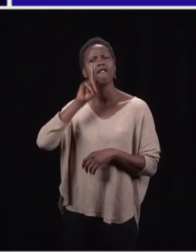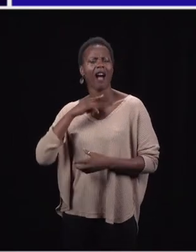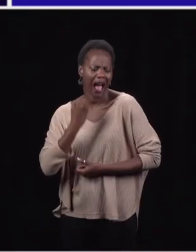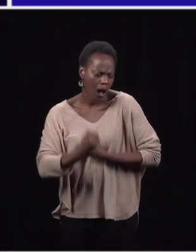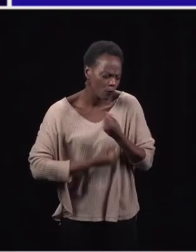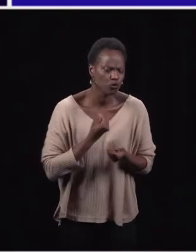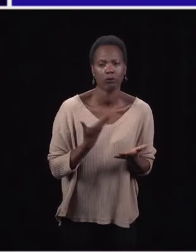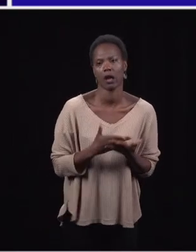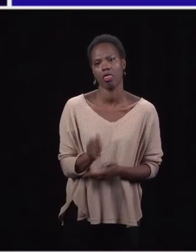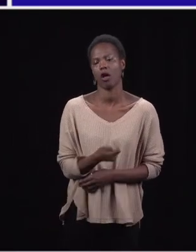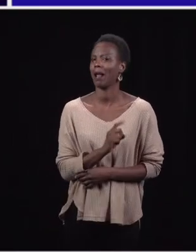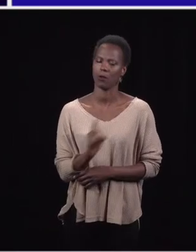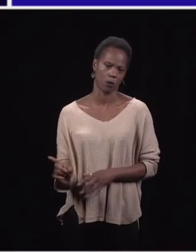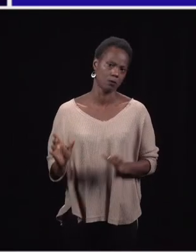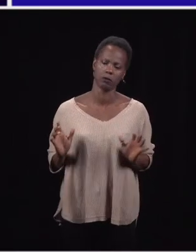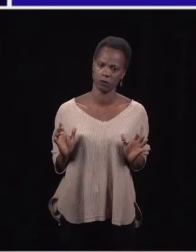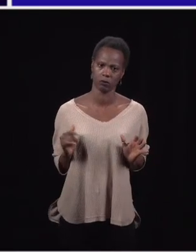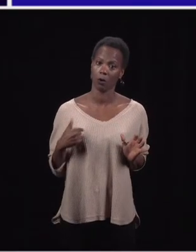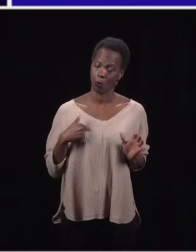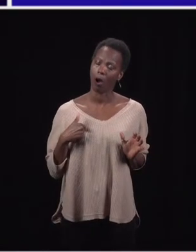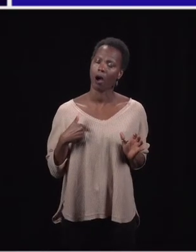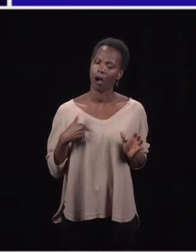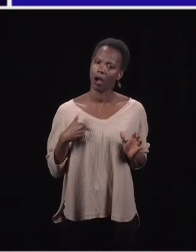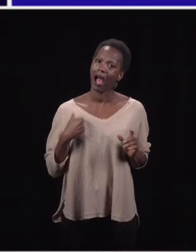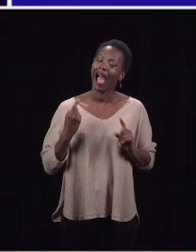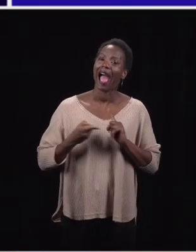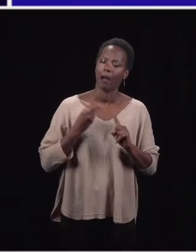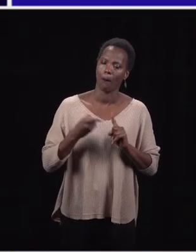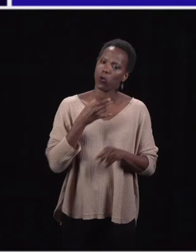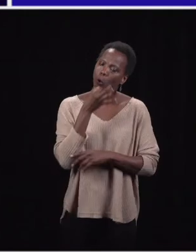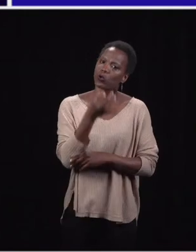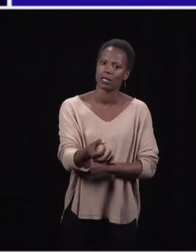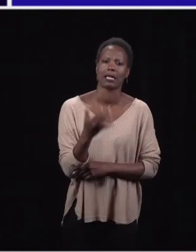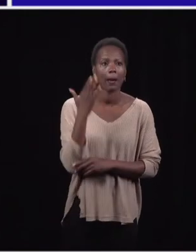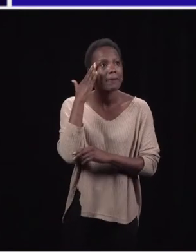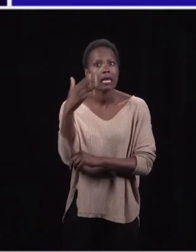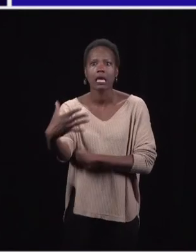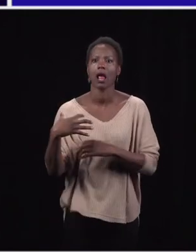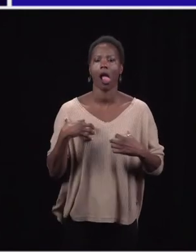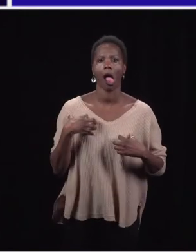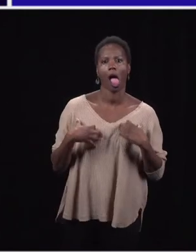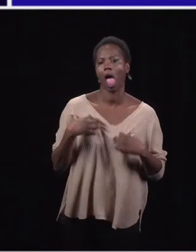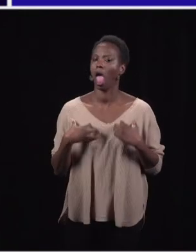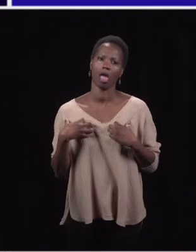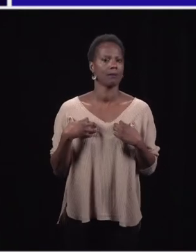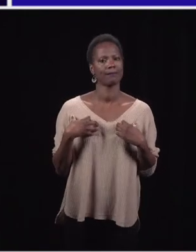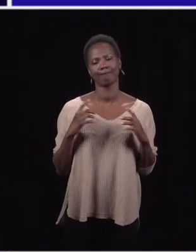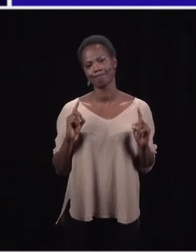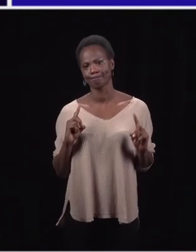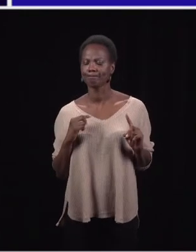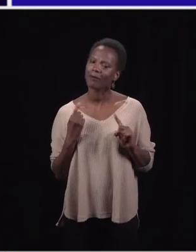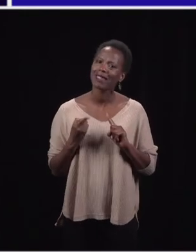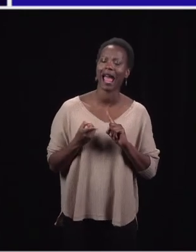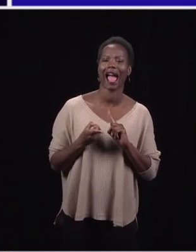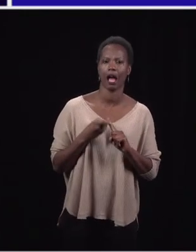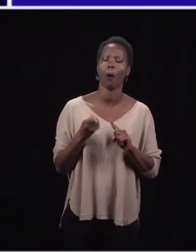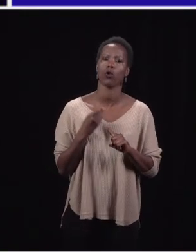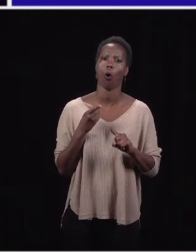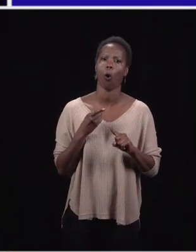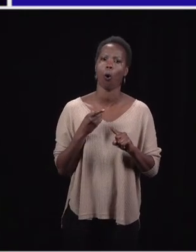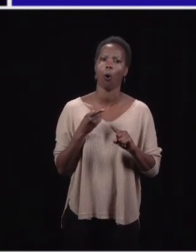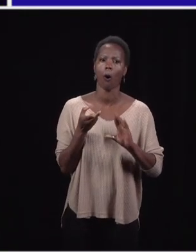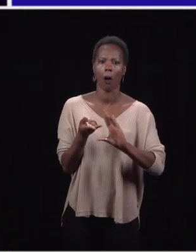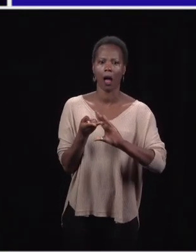ben non en fait et d'ailleurs j'aimerais bien préciser que si jamais on a un doute ou quoi que ce soit c'est quand même important de faire même ne serait-ce qu'une